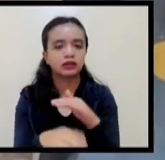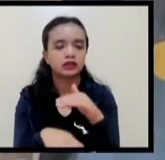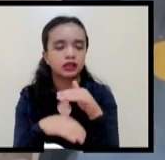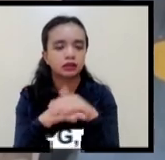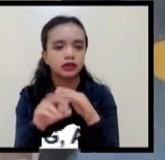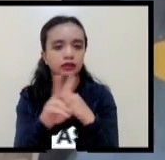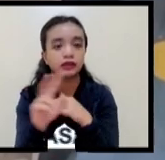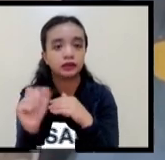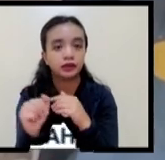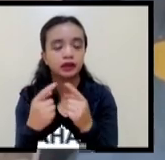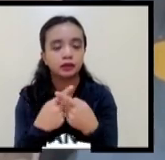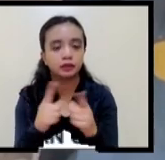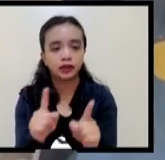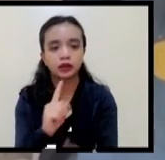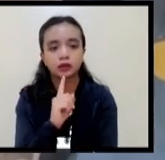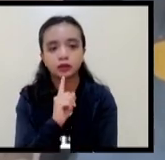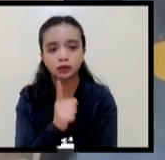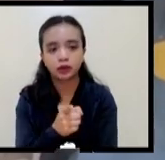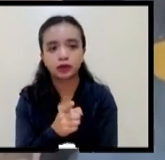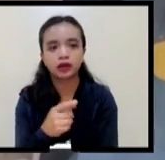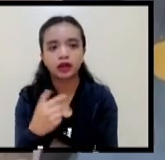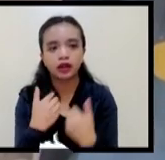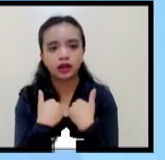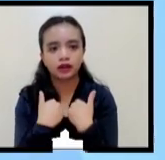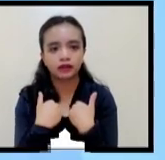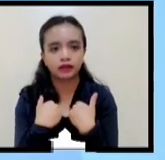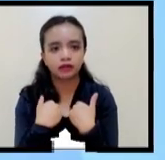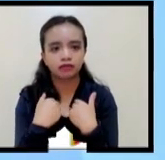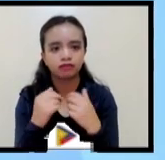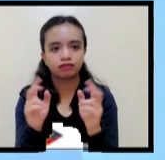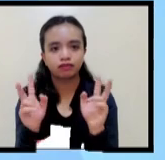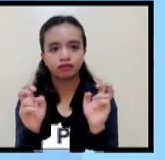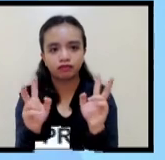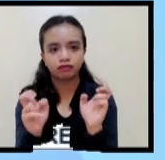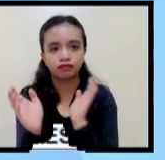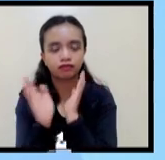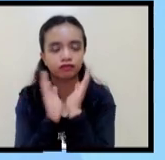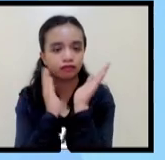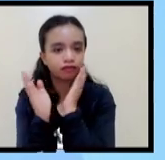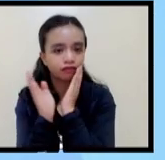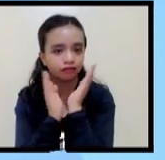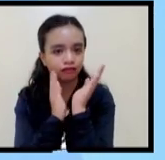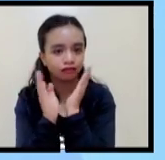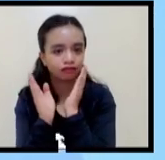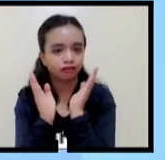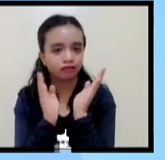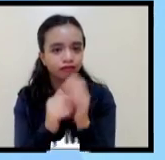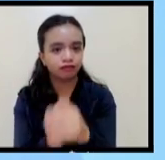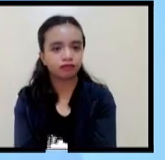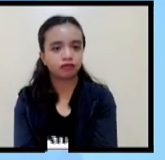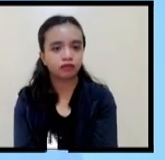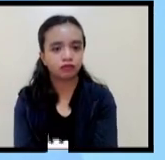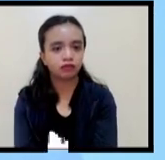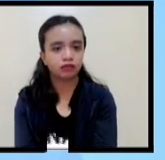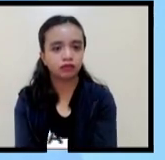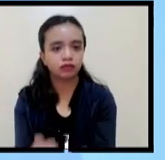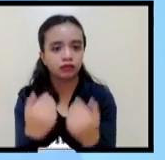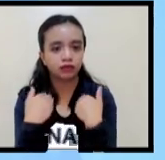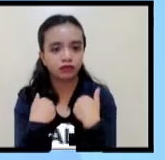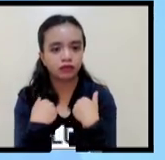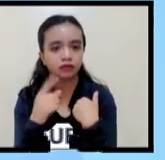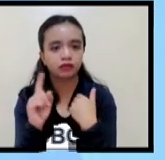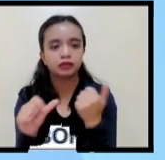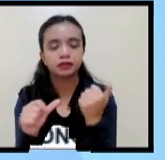virtual assistant. Pero particularly, meron tayong tinatawag na mga services din. So under the support,